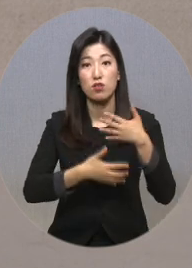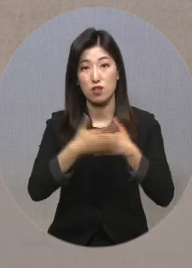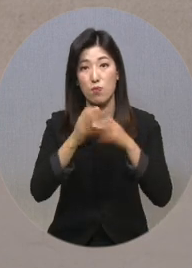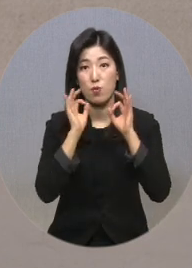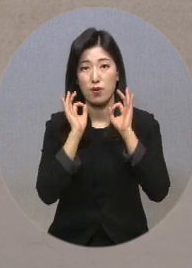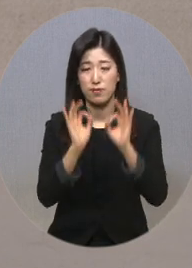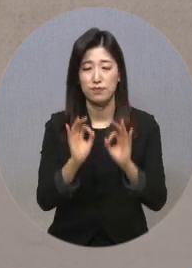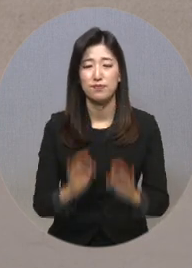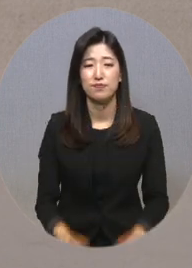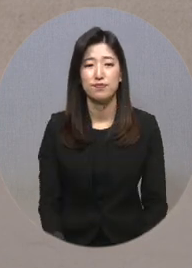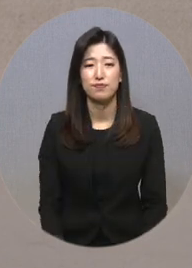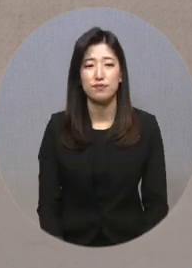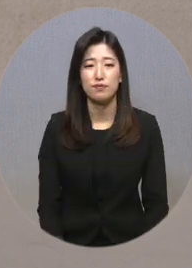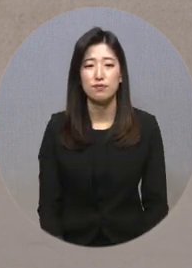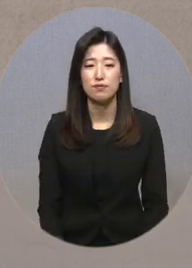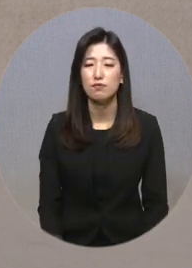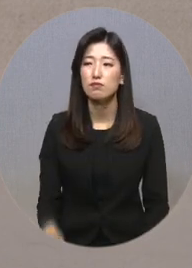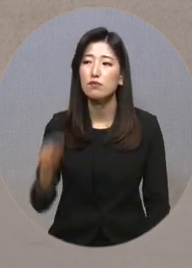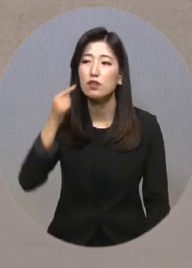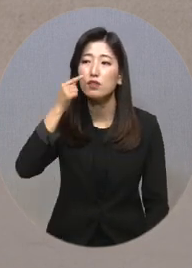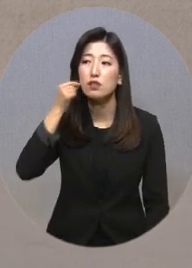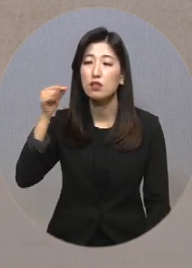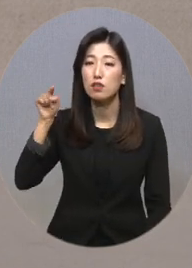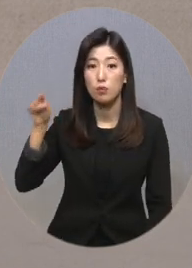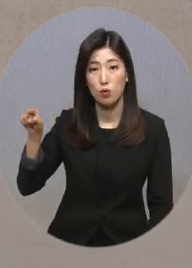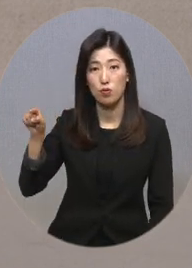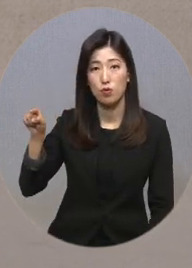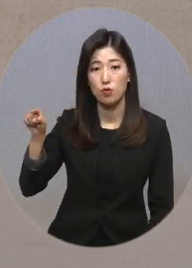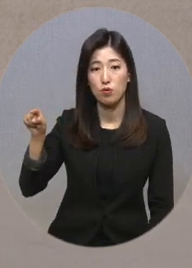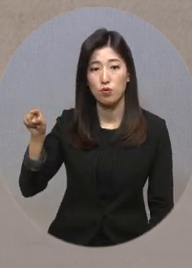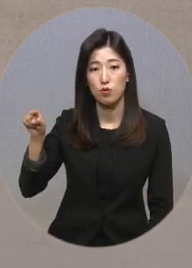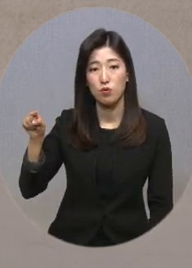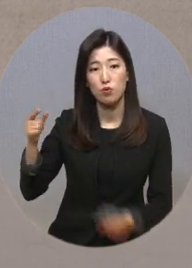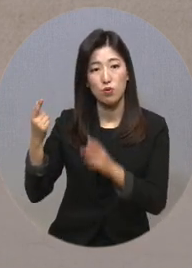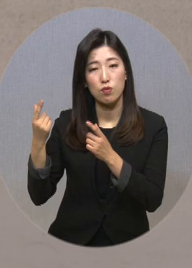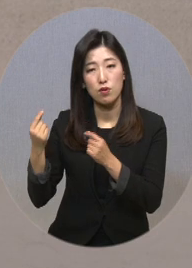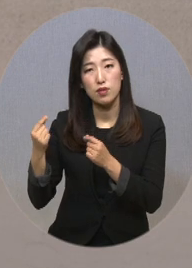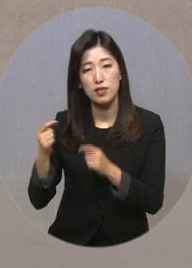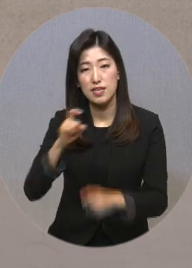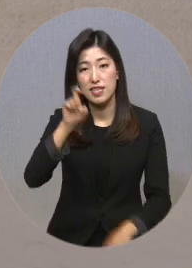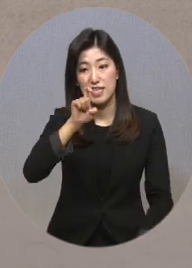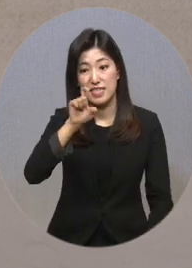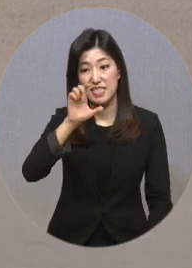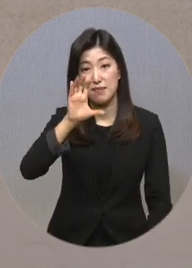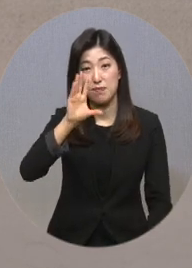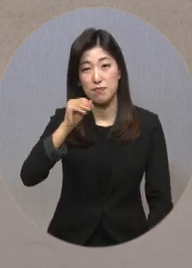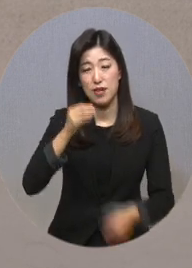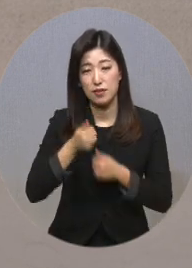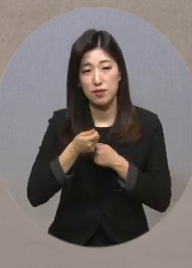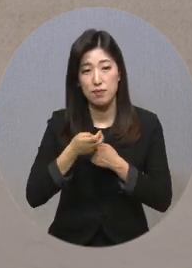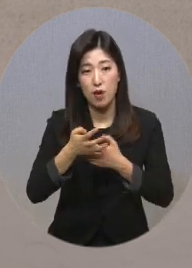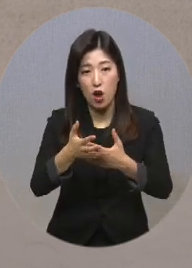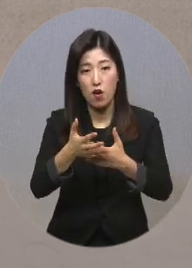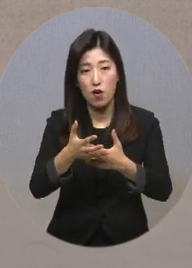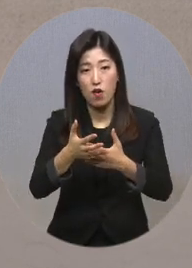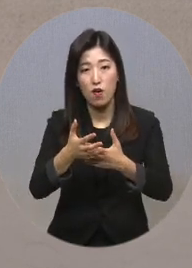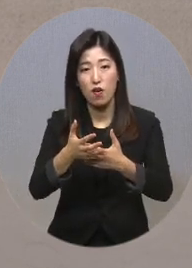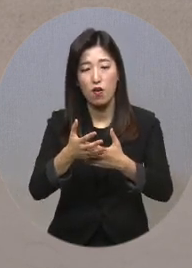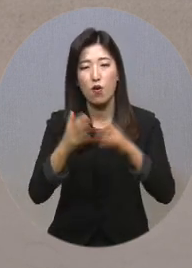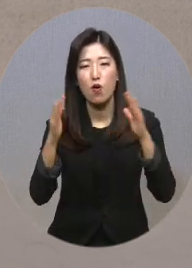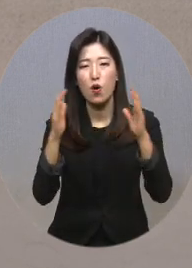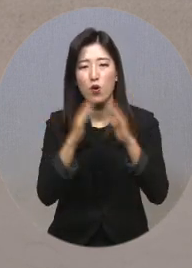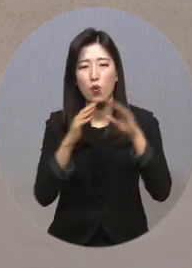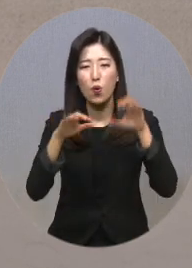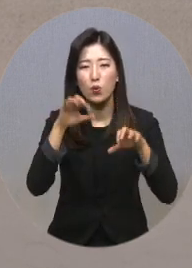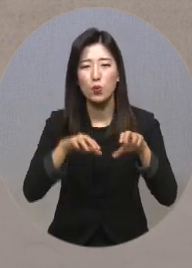그 중에 일본의 모델을 삼아서 한 7 내지 10만 평 규모의 전원생활 공동체